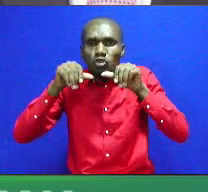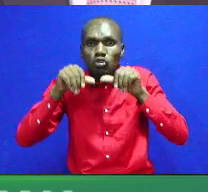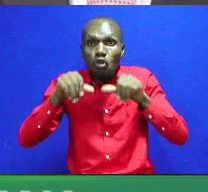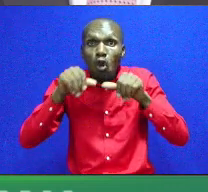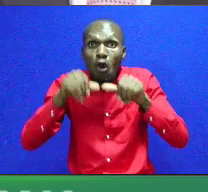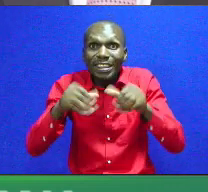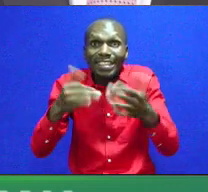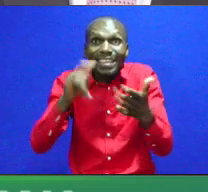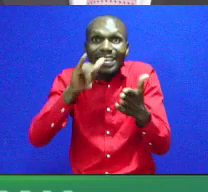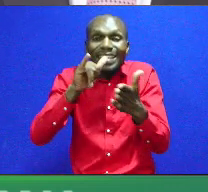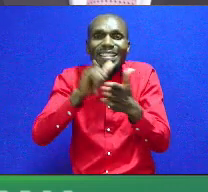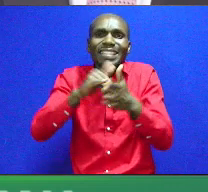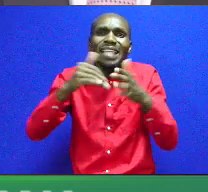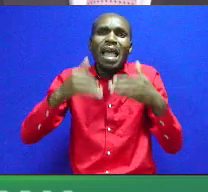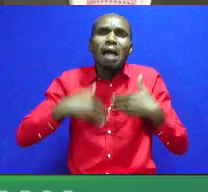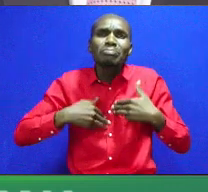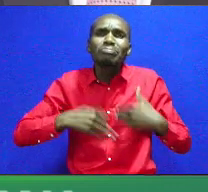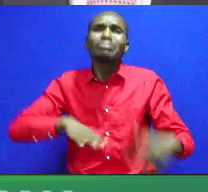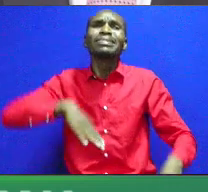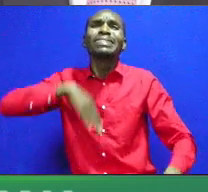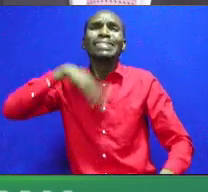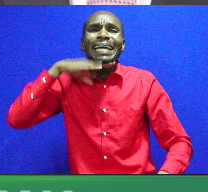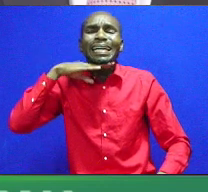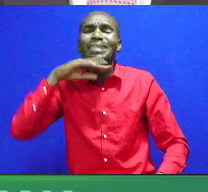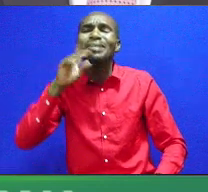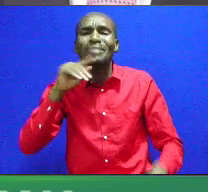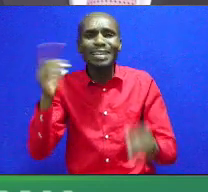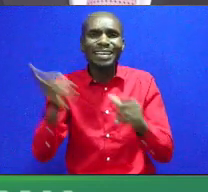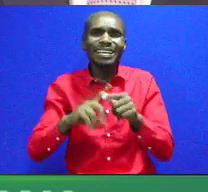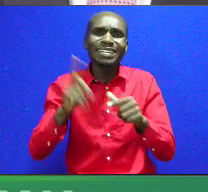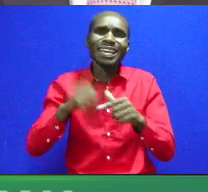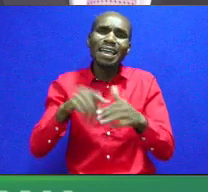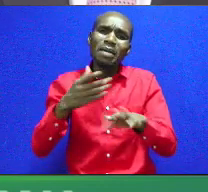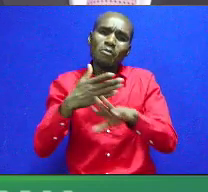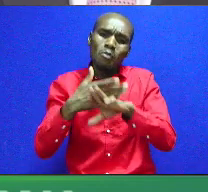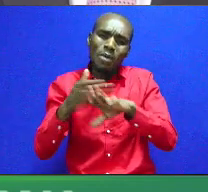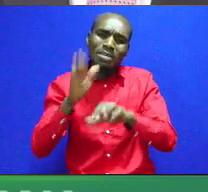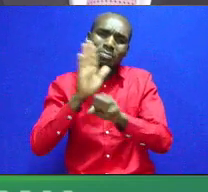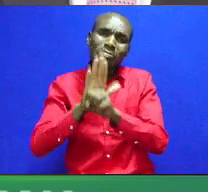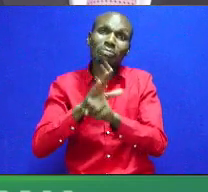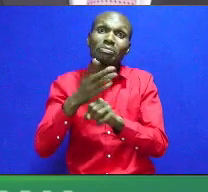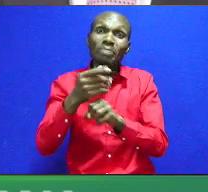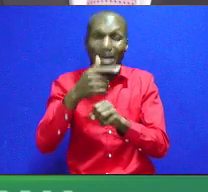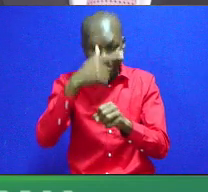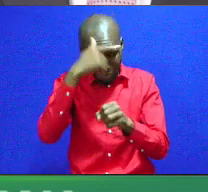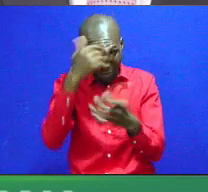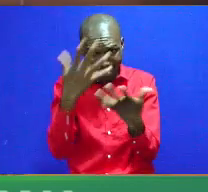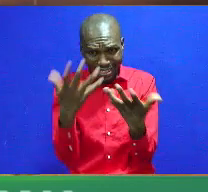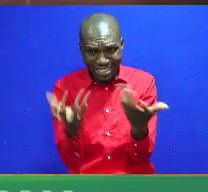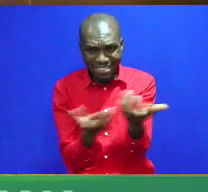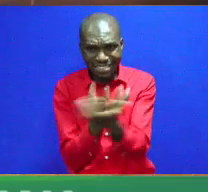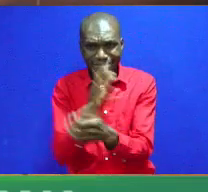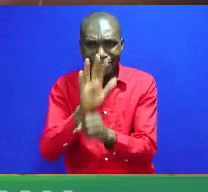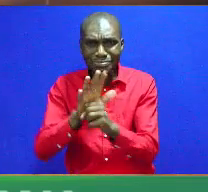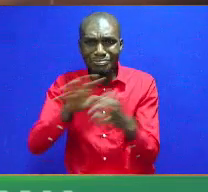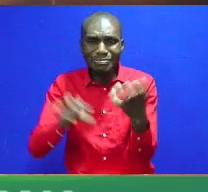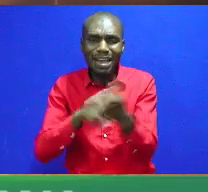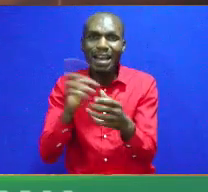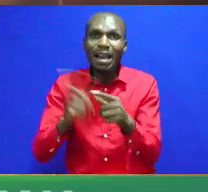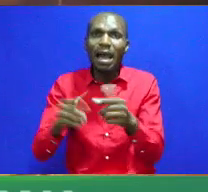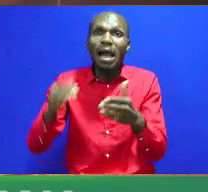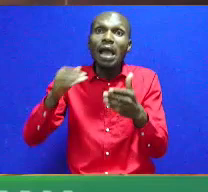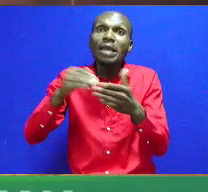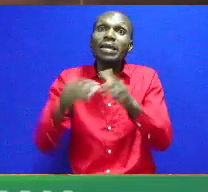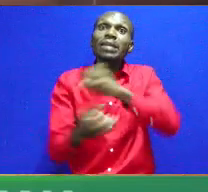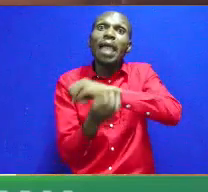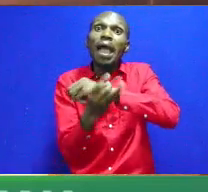kanana tuwasiri yobo gima tuwasiri rineni boyaito ese ngenche bintu binga bunebio boigo ni